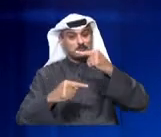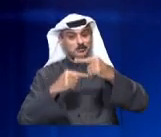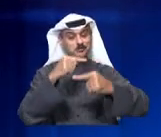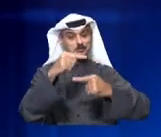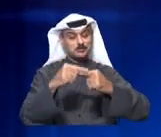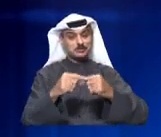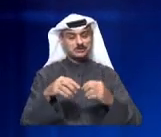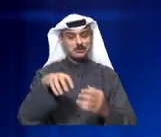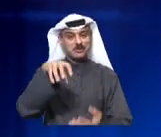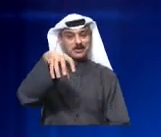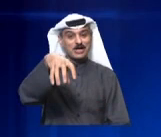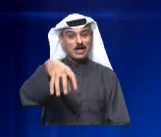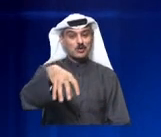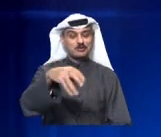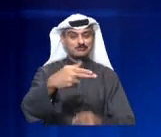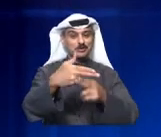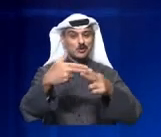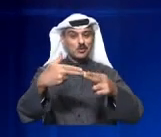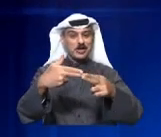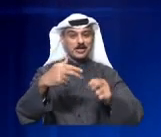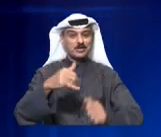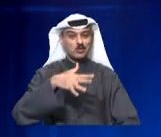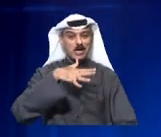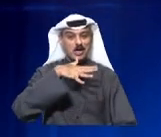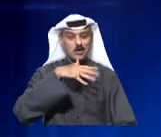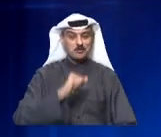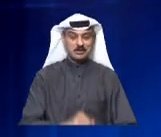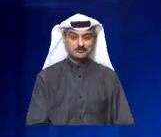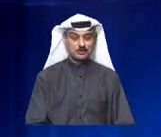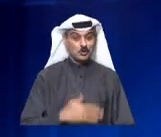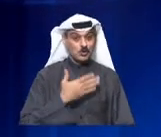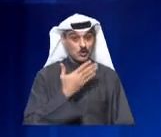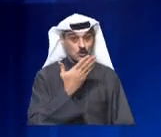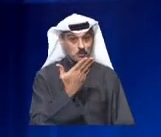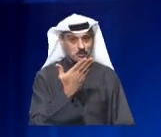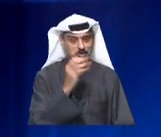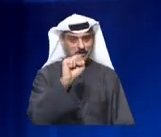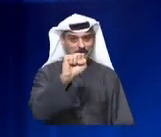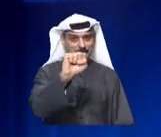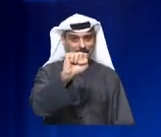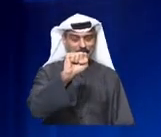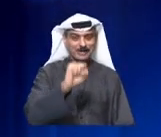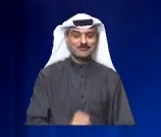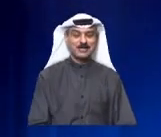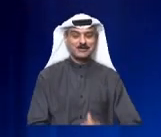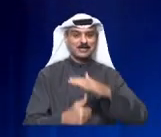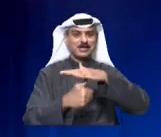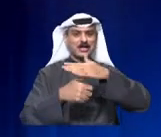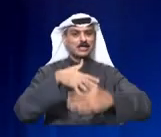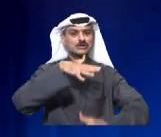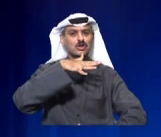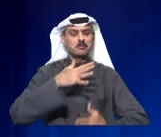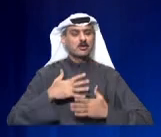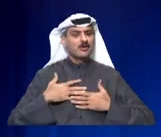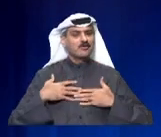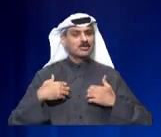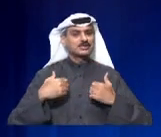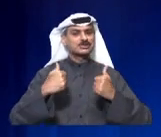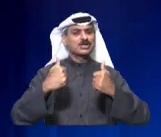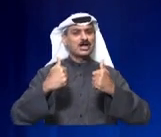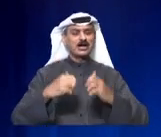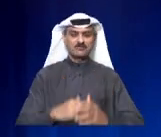بين البلدين والشعبين الشقيقين، ومتمنيا سموه حفظه الله لجلالته وافر الصحة